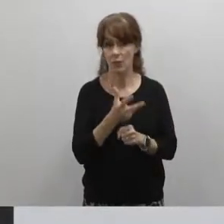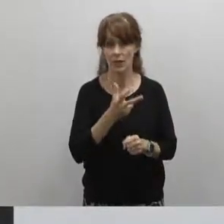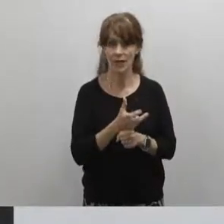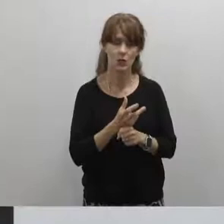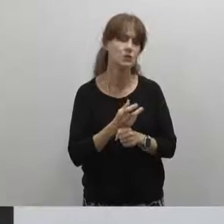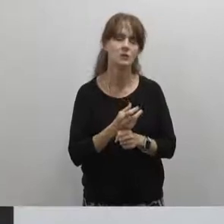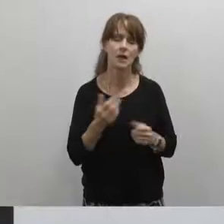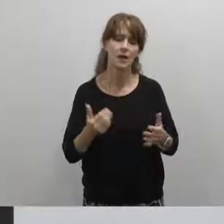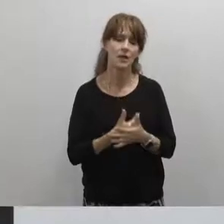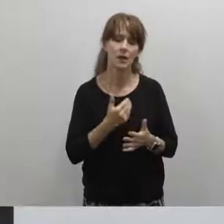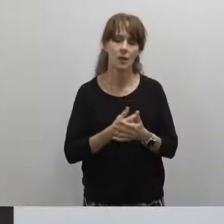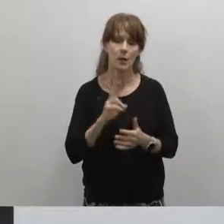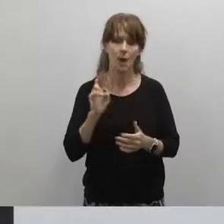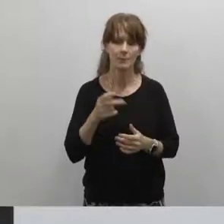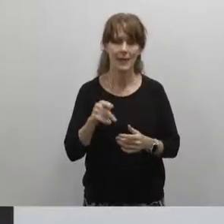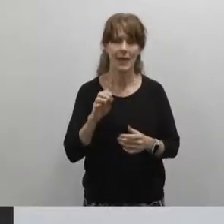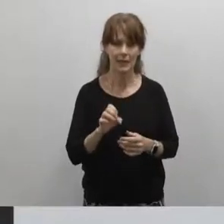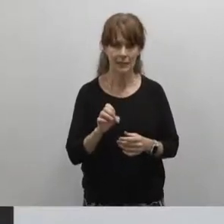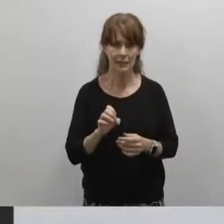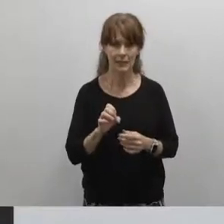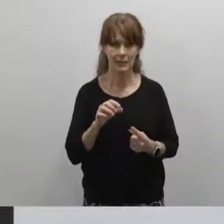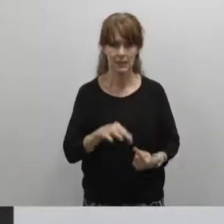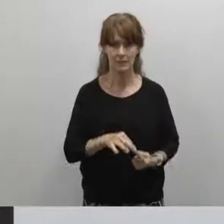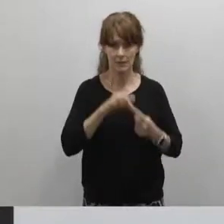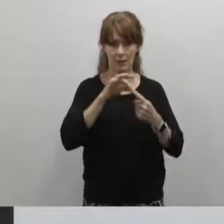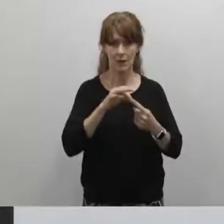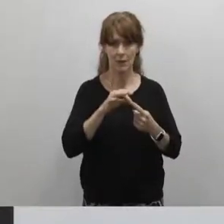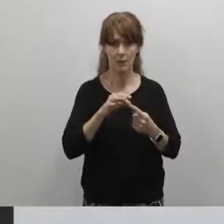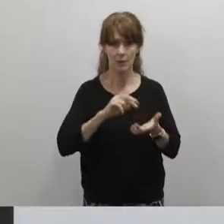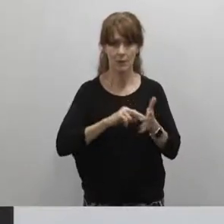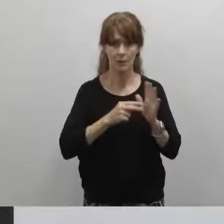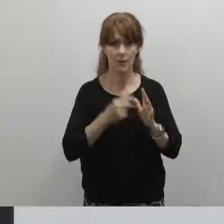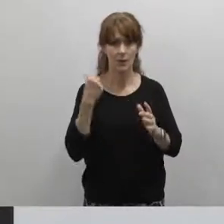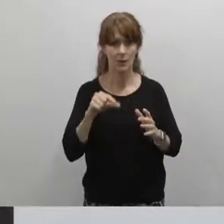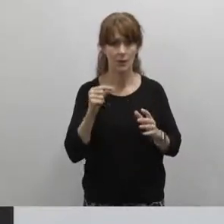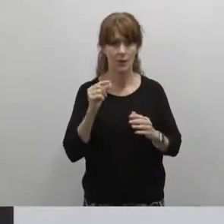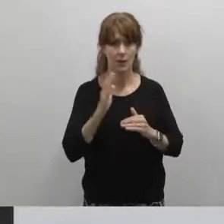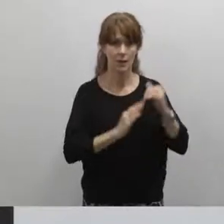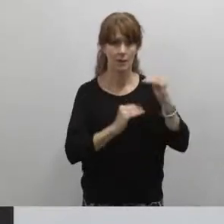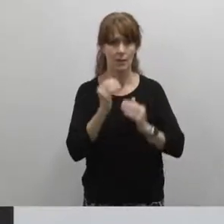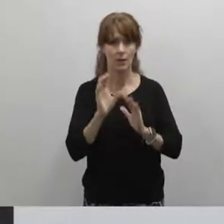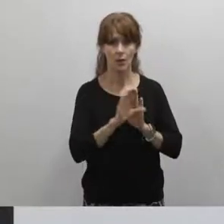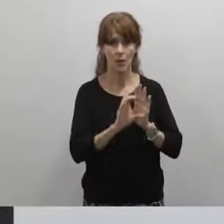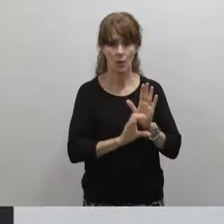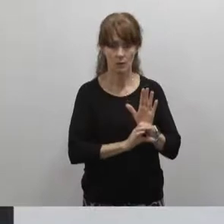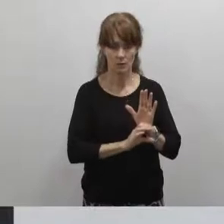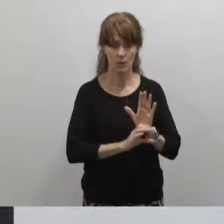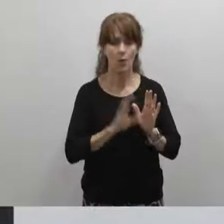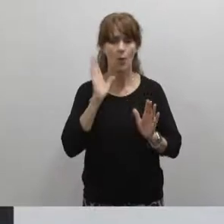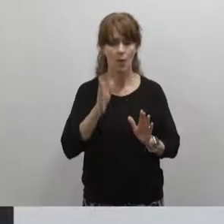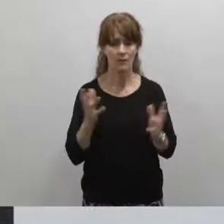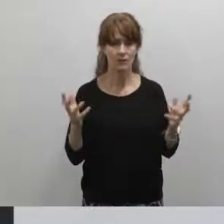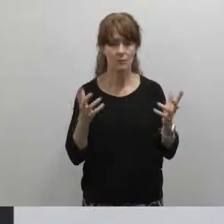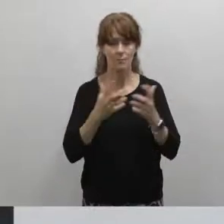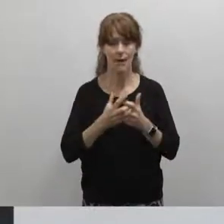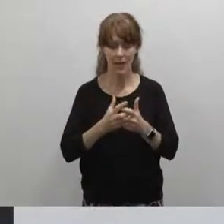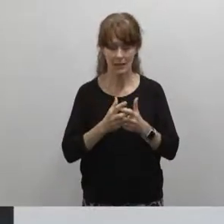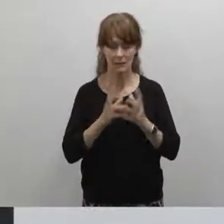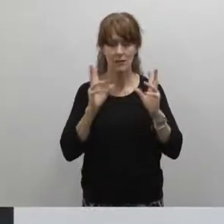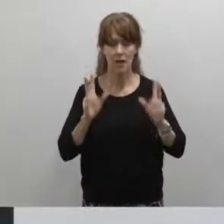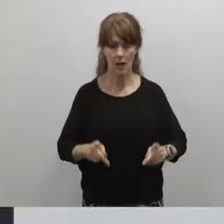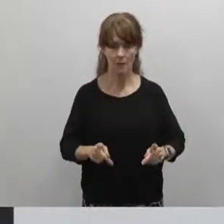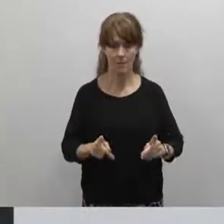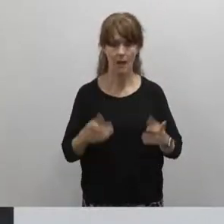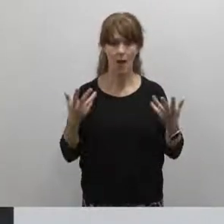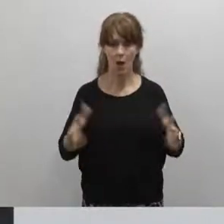យើងដឹងថាយើង update code នឹងរៀងរាល់ 3 ទៅ 5 ឆ្នាំ update ថ្មីហ្នឹងគឺយើង how green building code